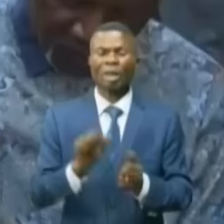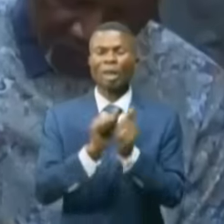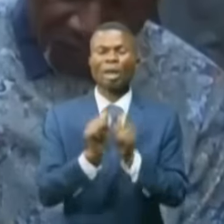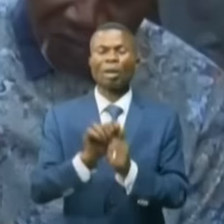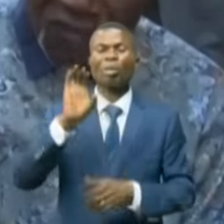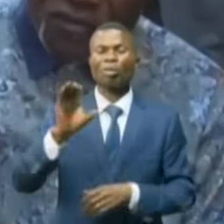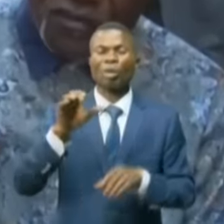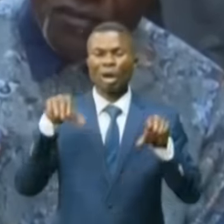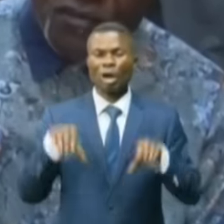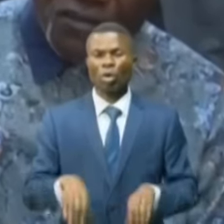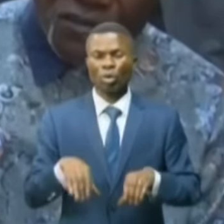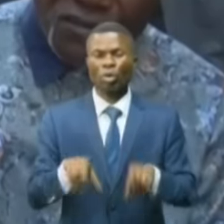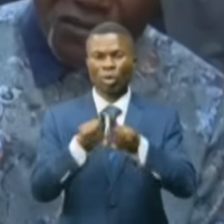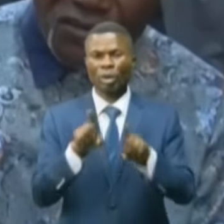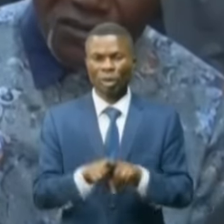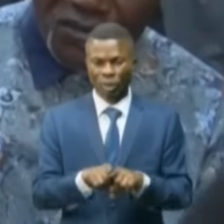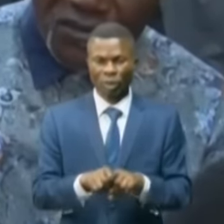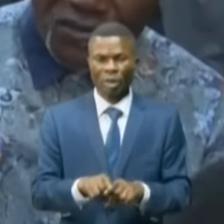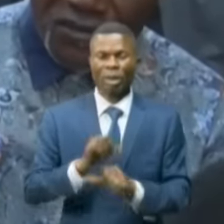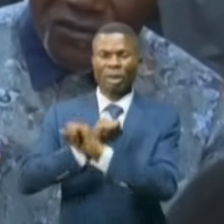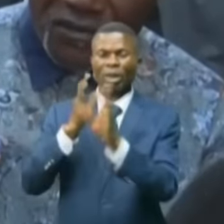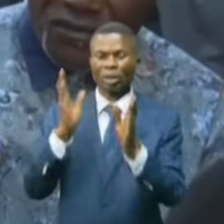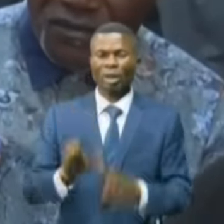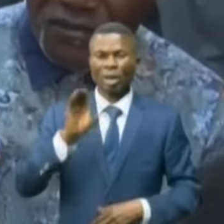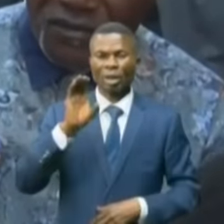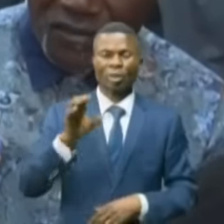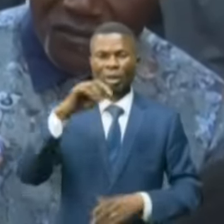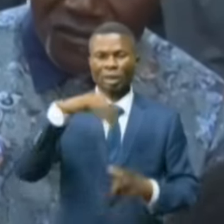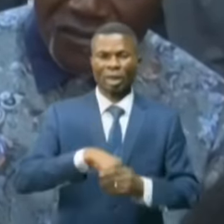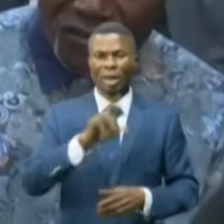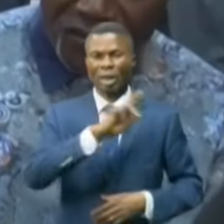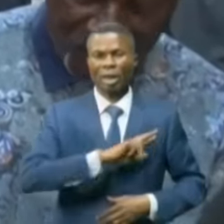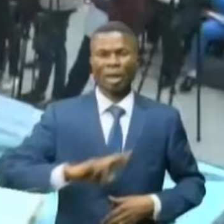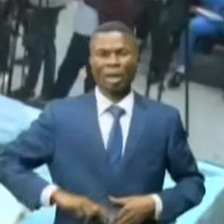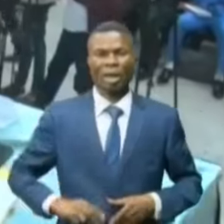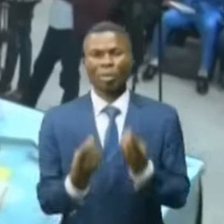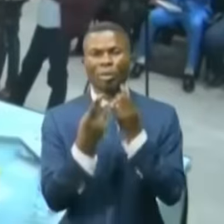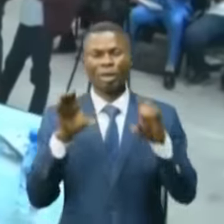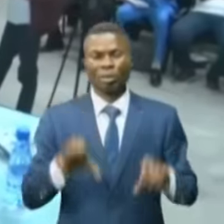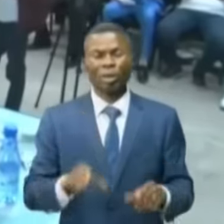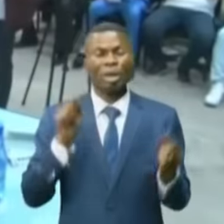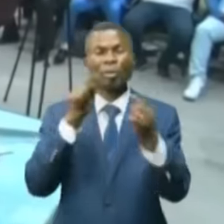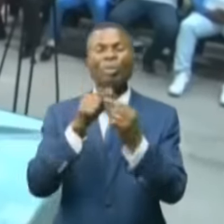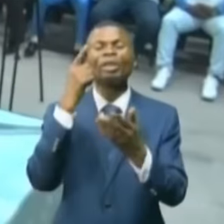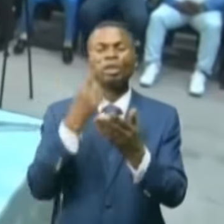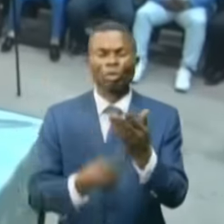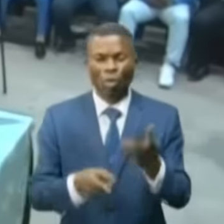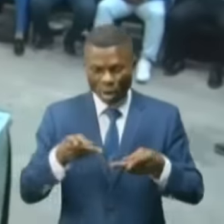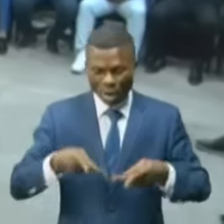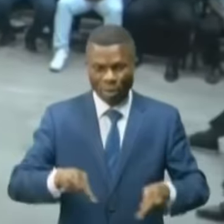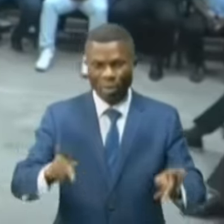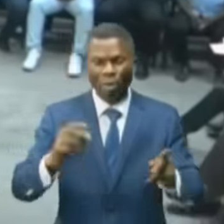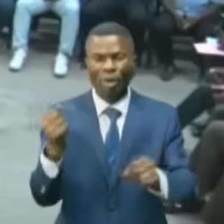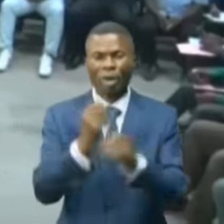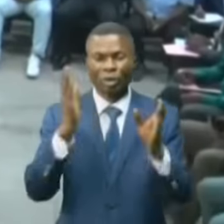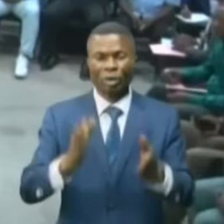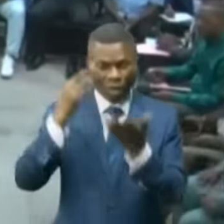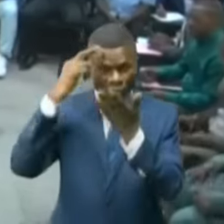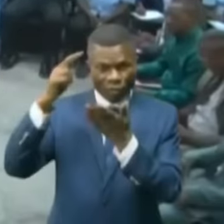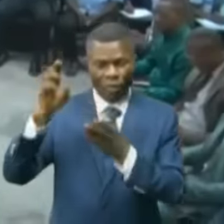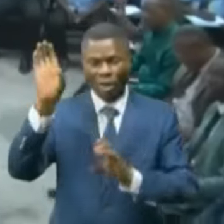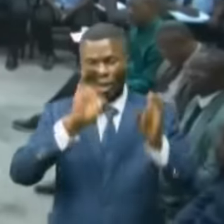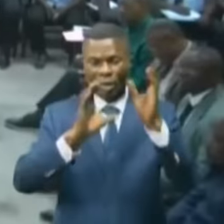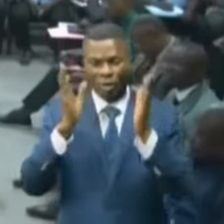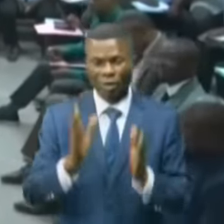en RDC et la syndication de banques en République démocratique du Congo. Objectif, permettre au personnel académique et